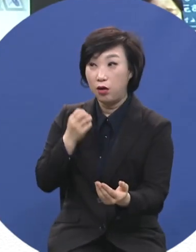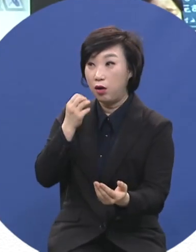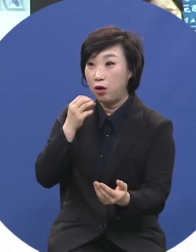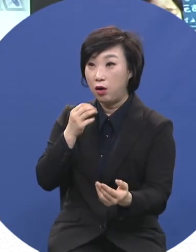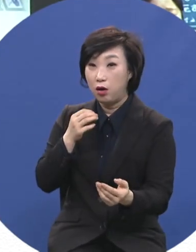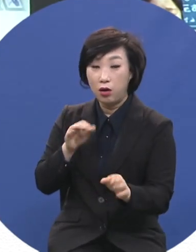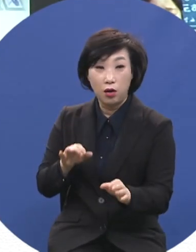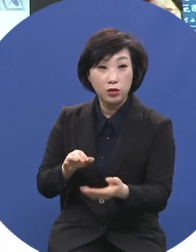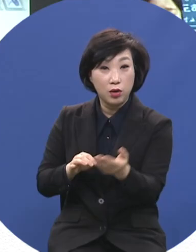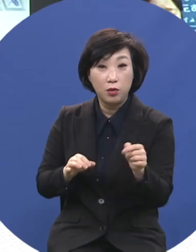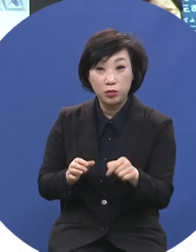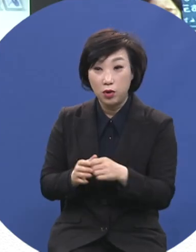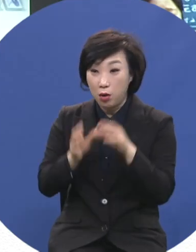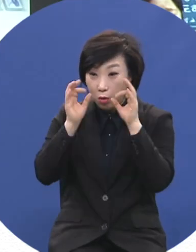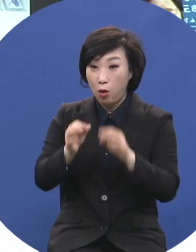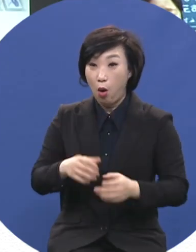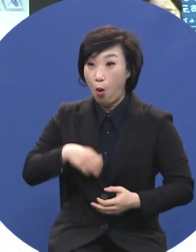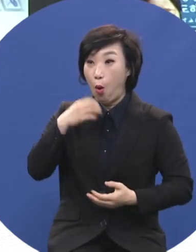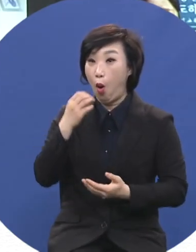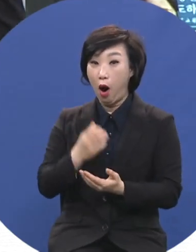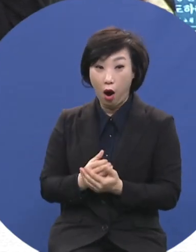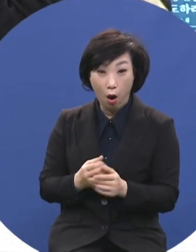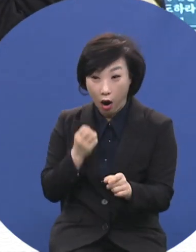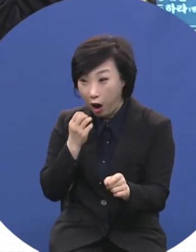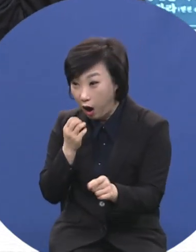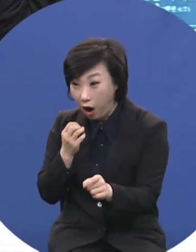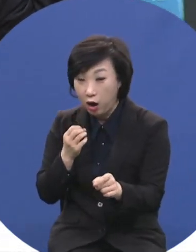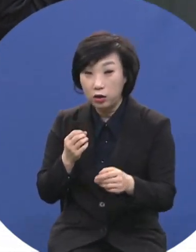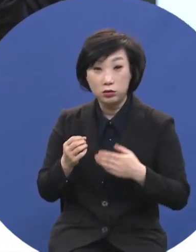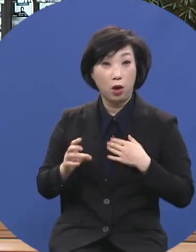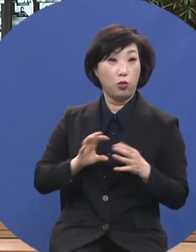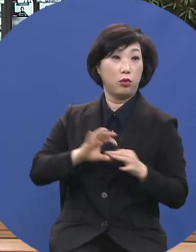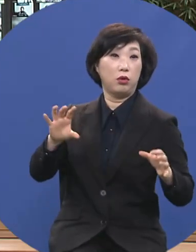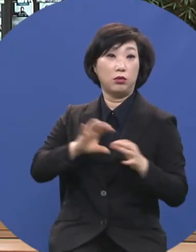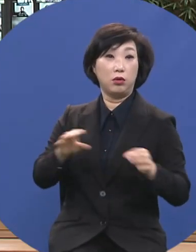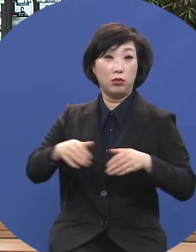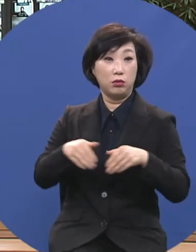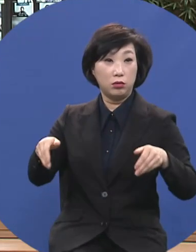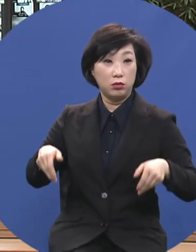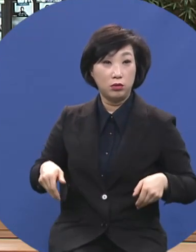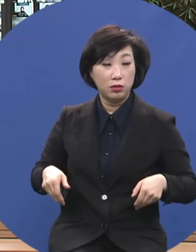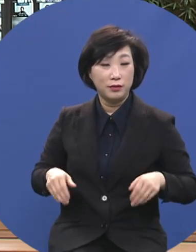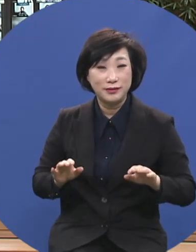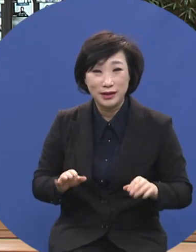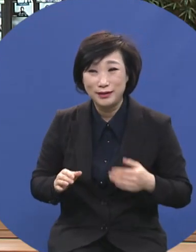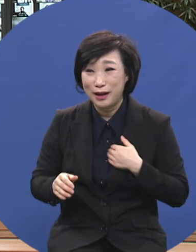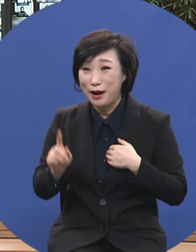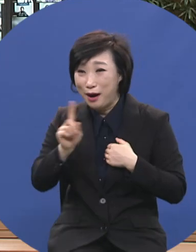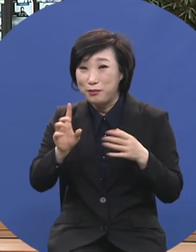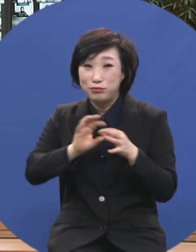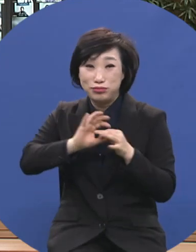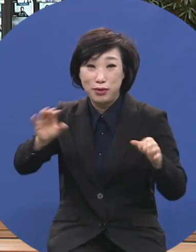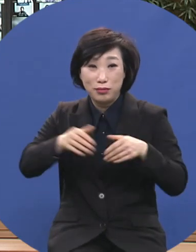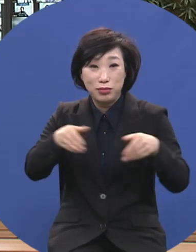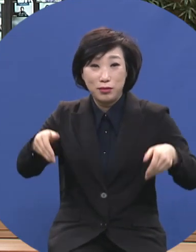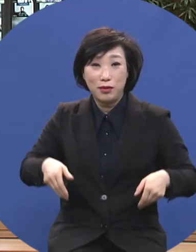남이 고치는 것을 감탄하면서 저하고는 상관이 없는 사람, 자기하고는 아무 상관없는